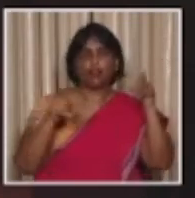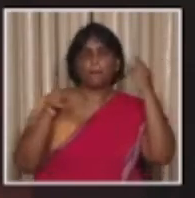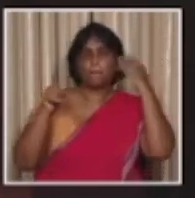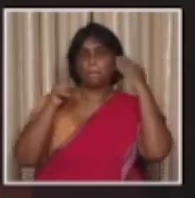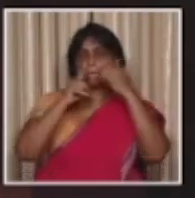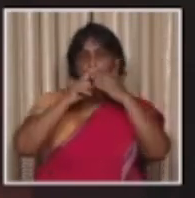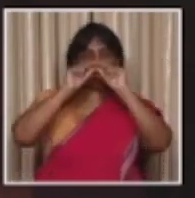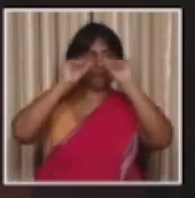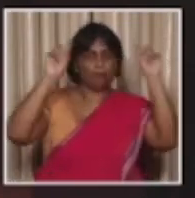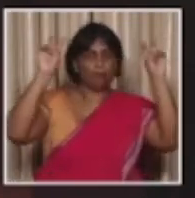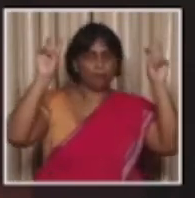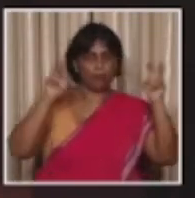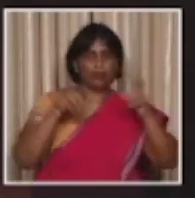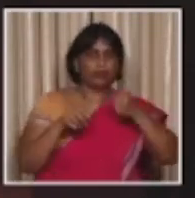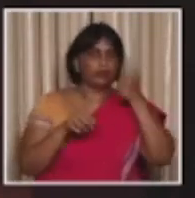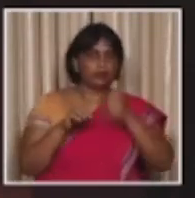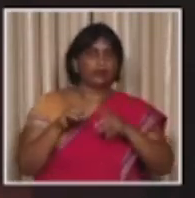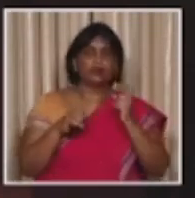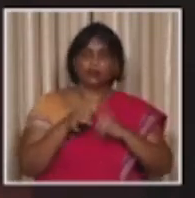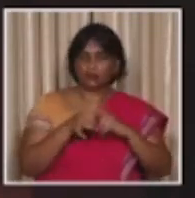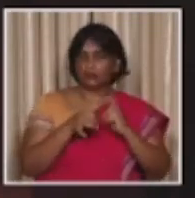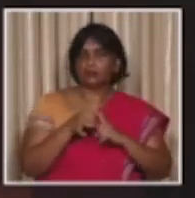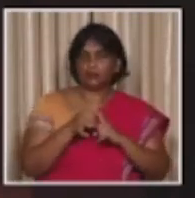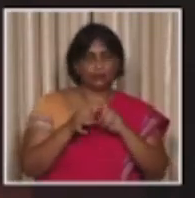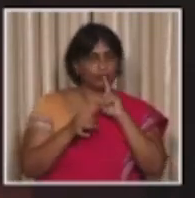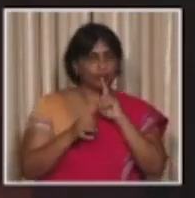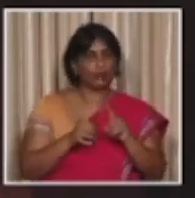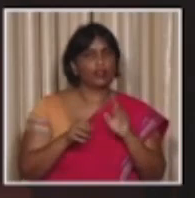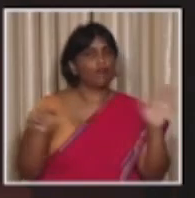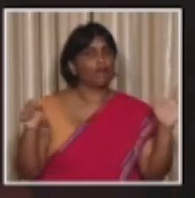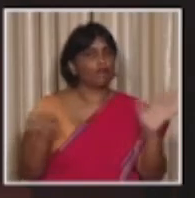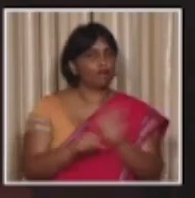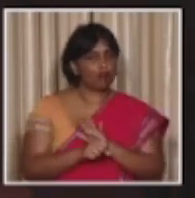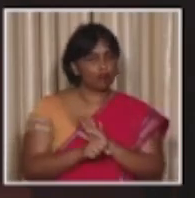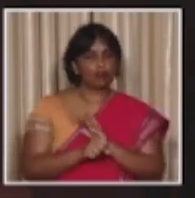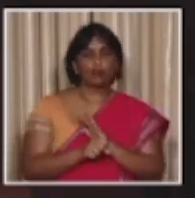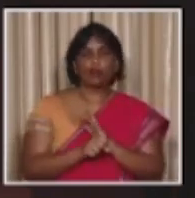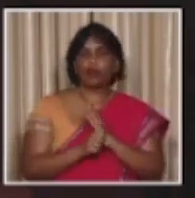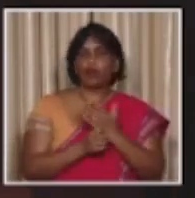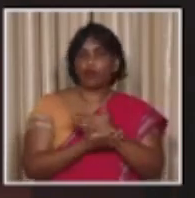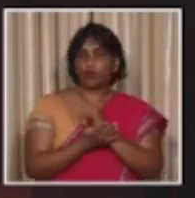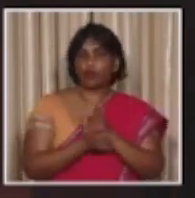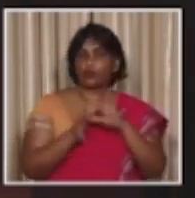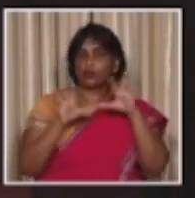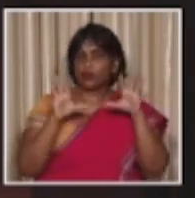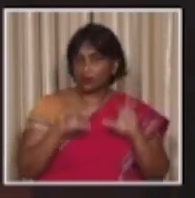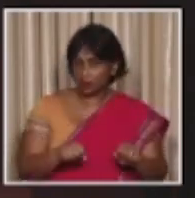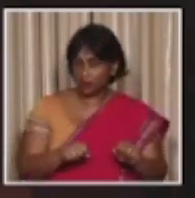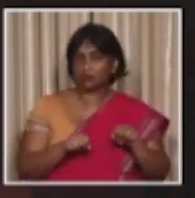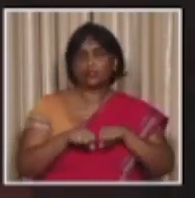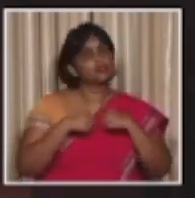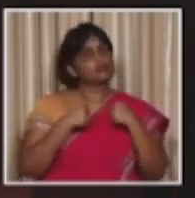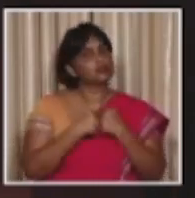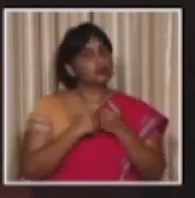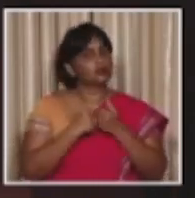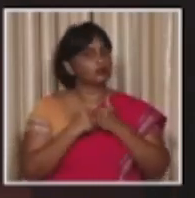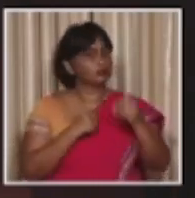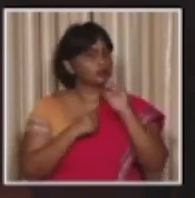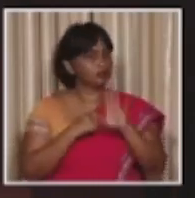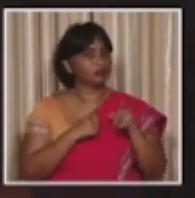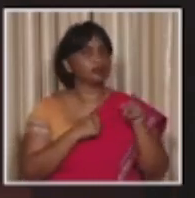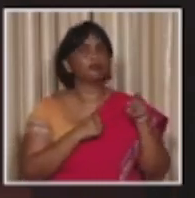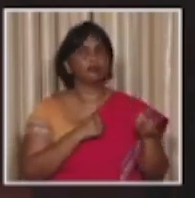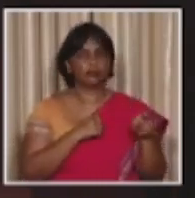ගැන මම මේ වැදගත් ප්‍රශ්නය අහන්න කැමතියි සම්පූර්ණ කොටස් අයිතිය රජයේ සතුවන සමාගමක් ලෙස පවත්වාගෙන යනු